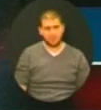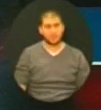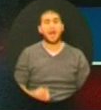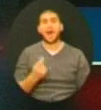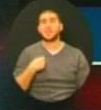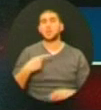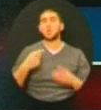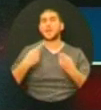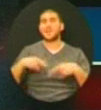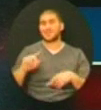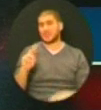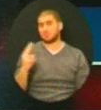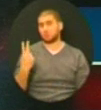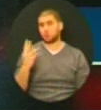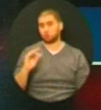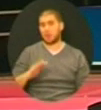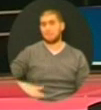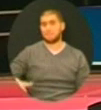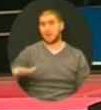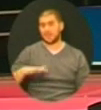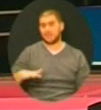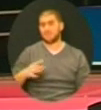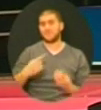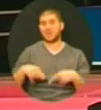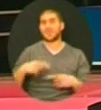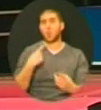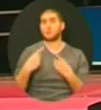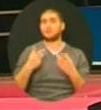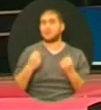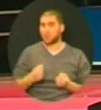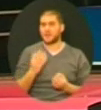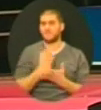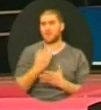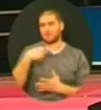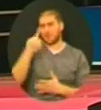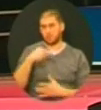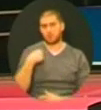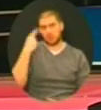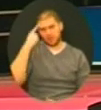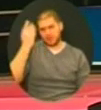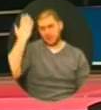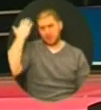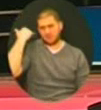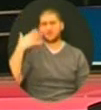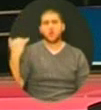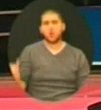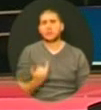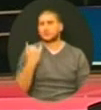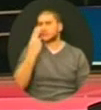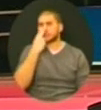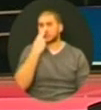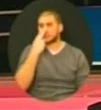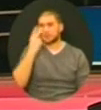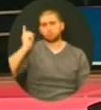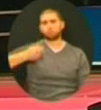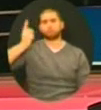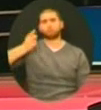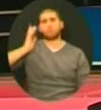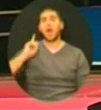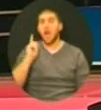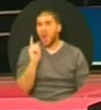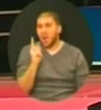אנחנו כוועדת משנה של מערכת של ועדת חוץ וביטחון, כבר בינואר, אני ידעתי הרבה קודם וכל הזמן ניסיתי להתריע,